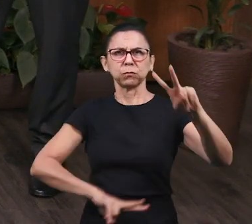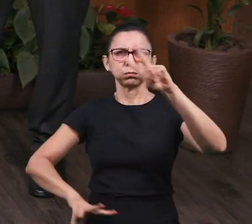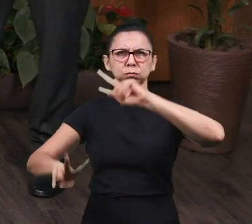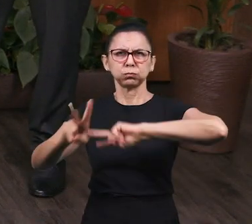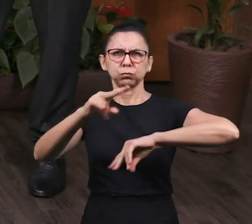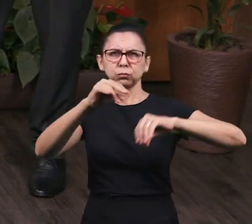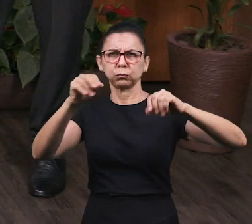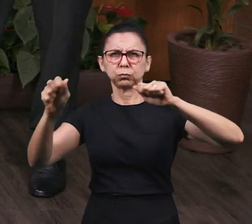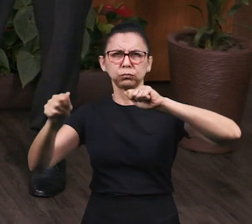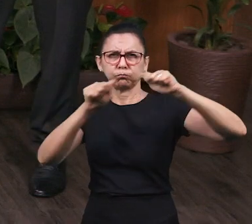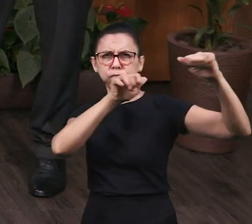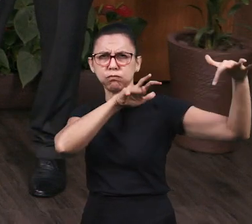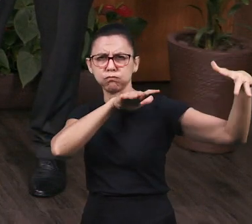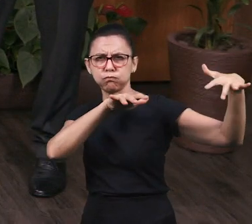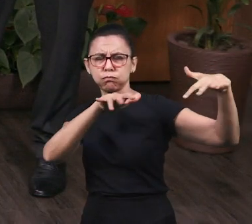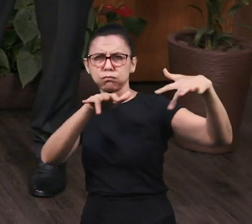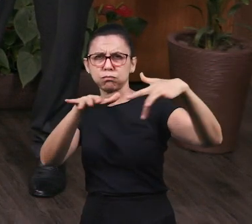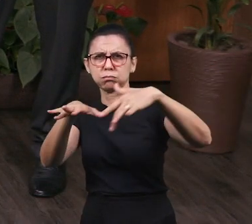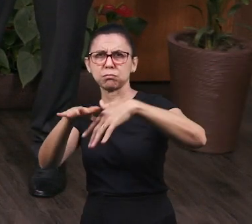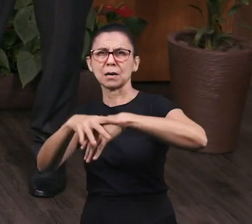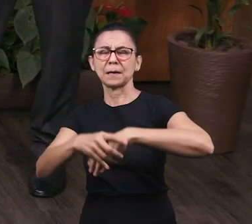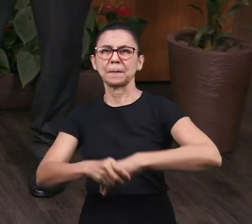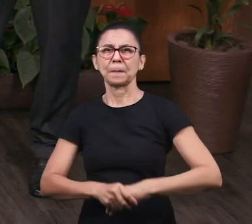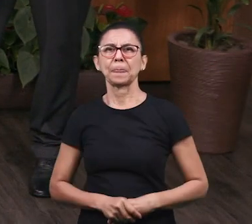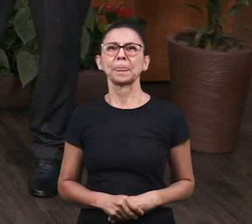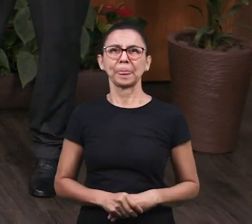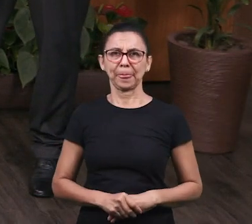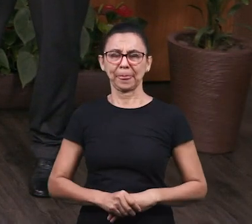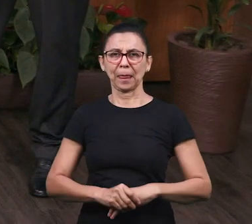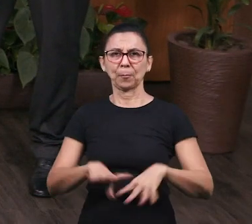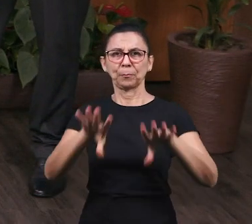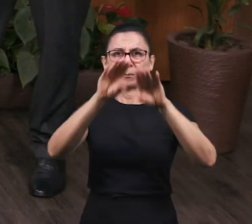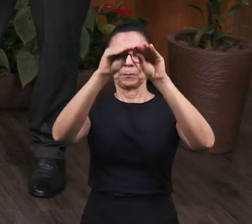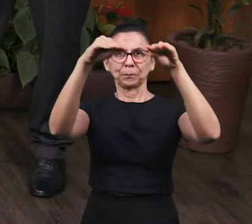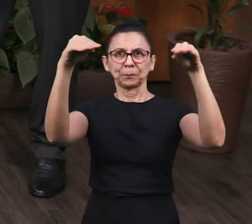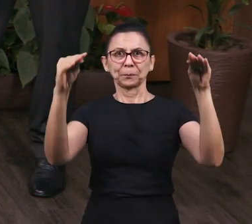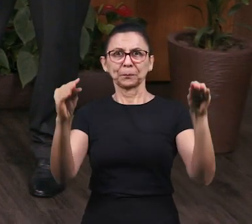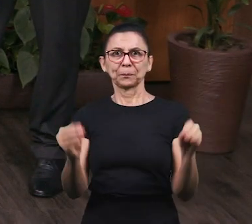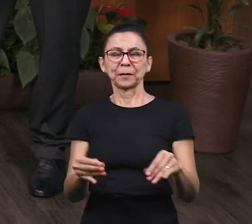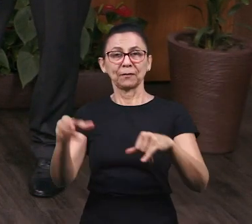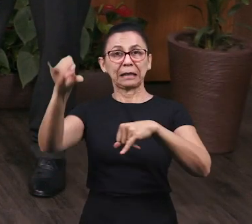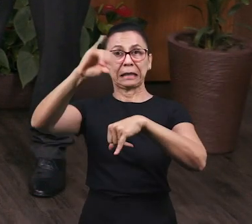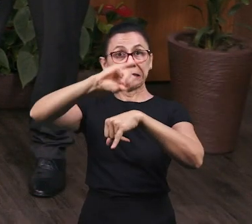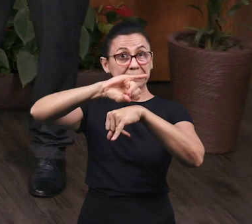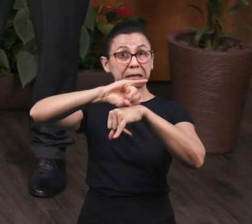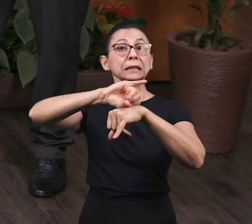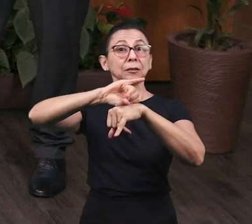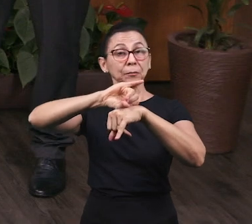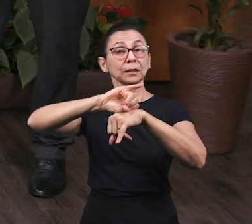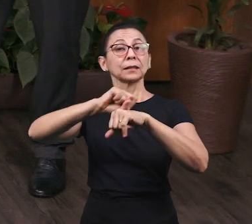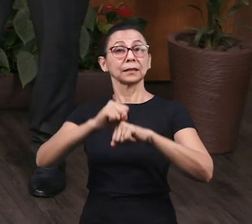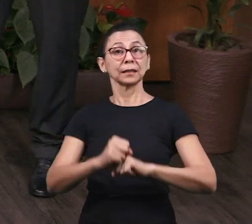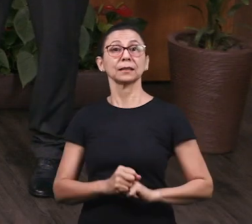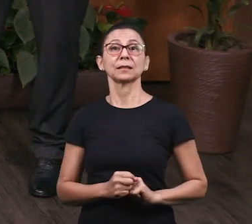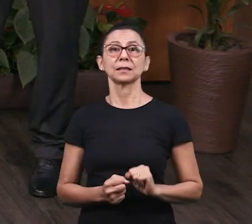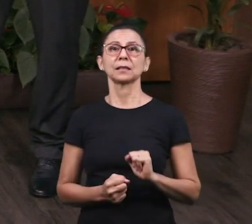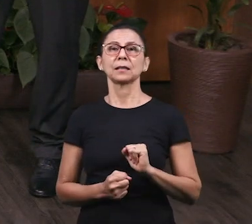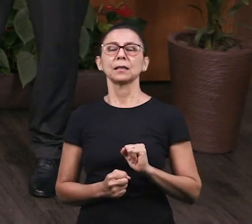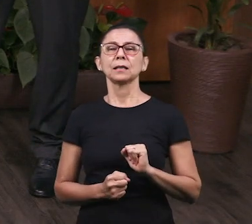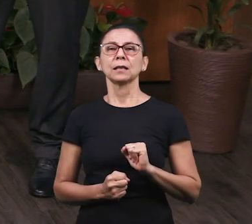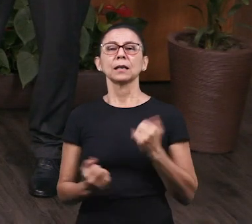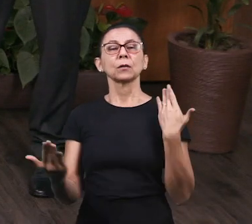pied de la poids de teshugo qui était sur les autres nous parle du Seigneur Jésus, de